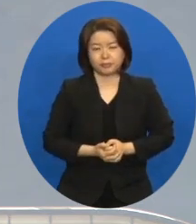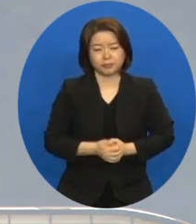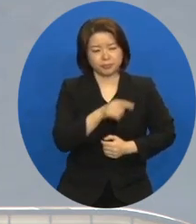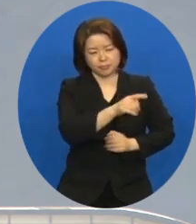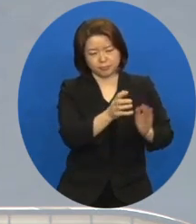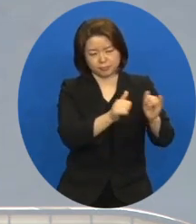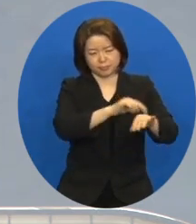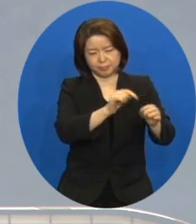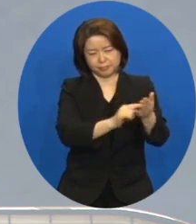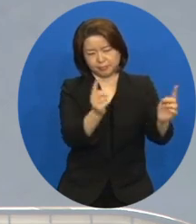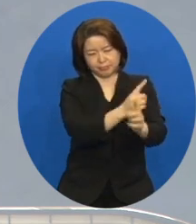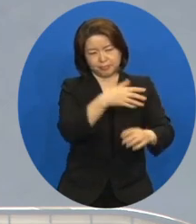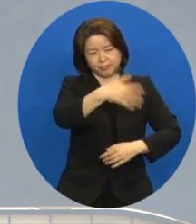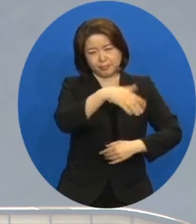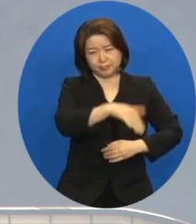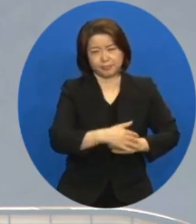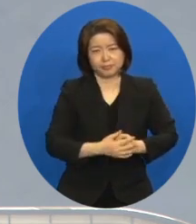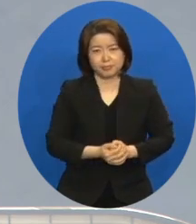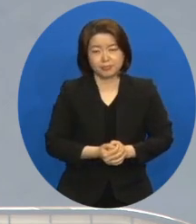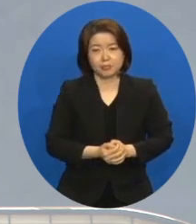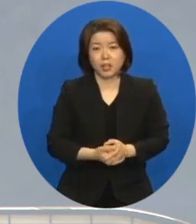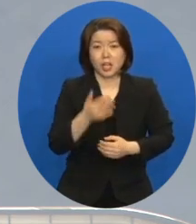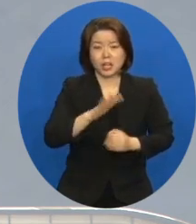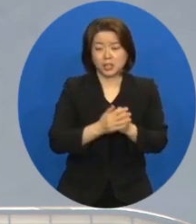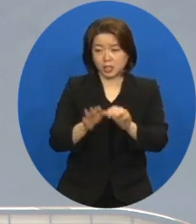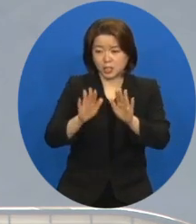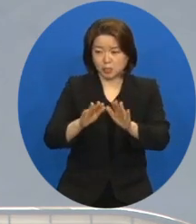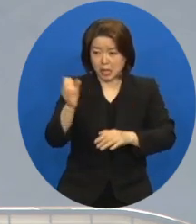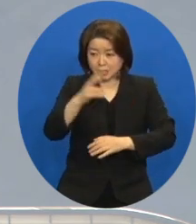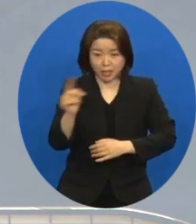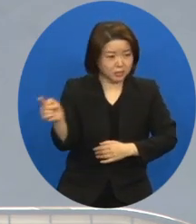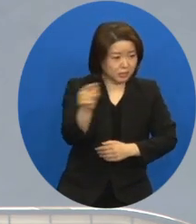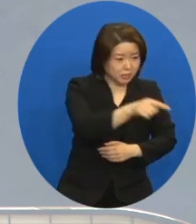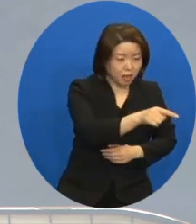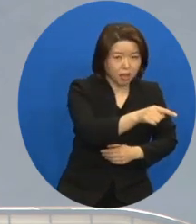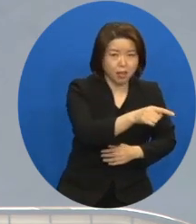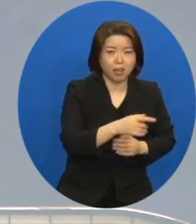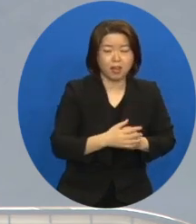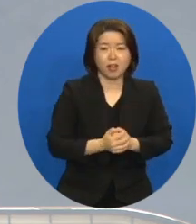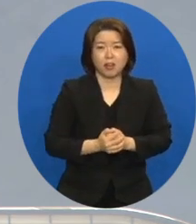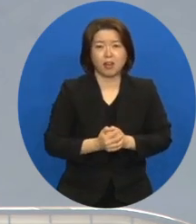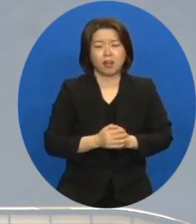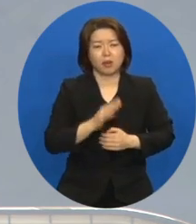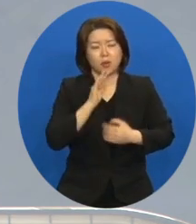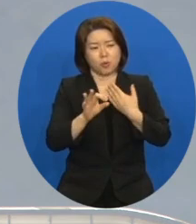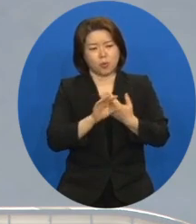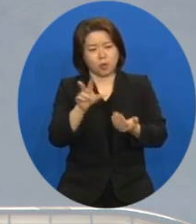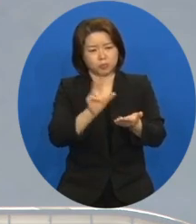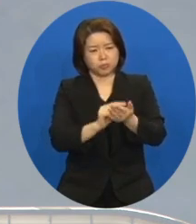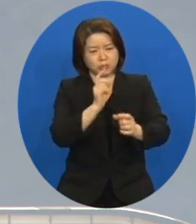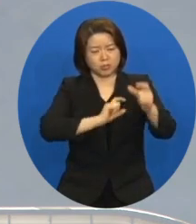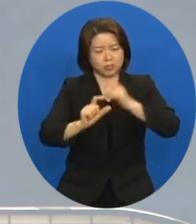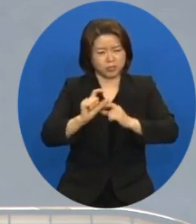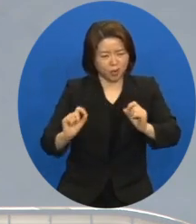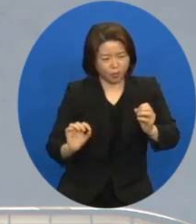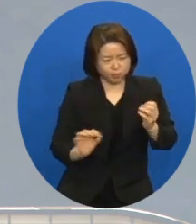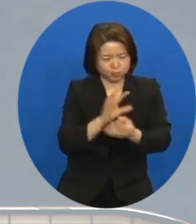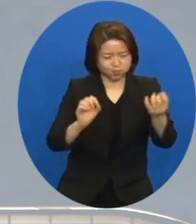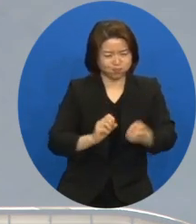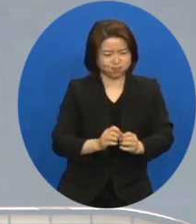사람들은 마음이 안 바뀌었어요. 그런데 이번에 다시 가게 되면 그러면 문제는 더